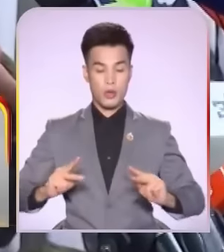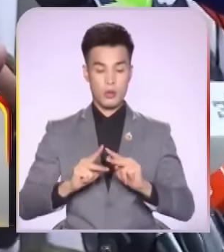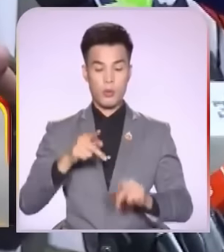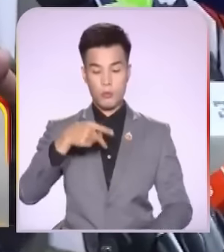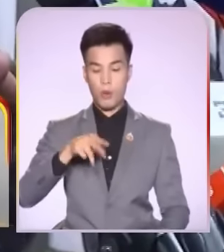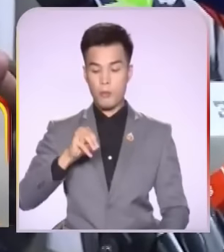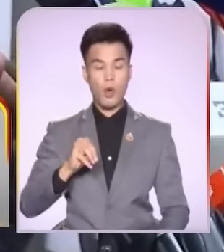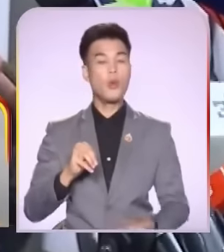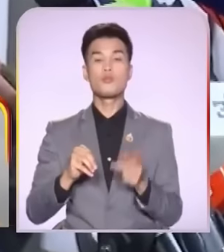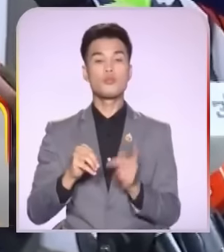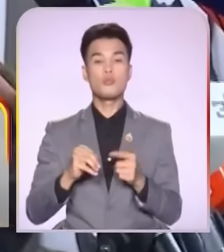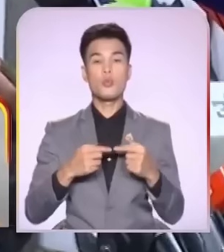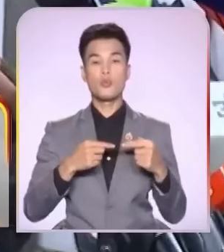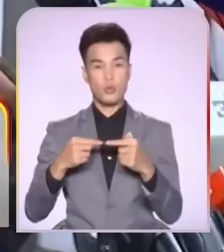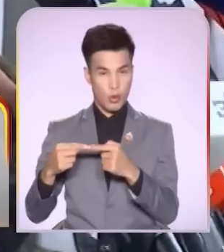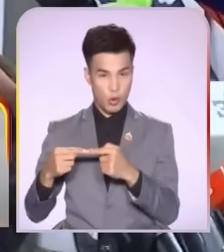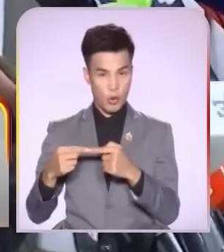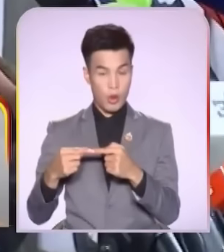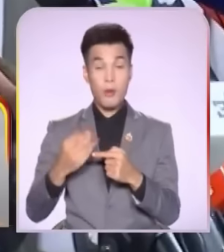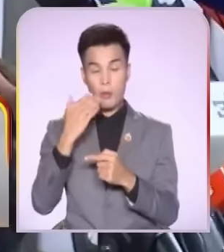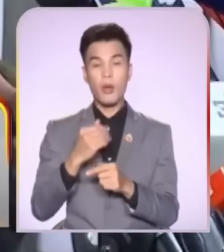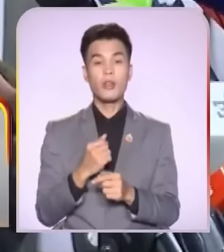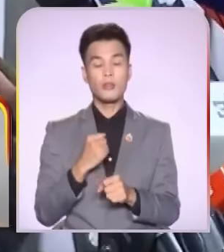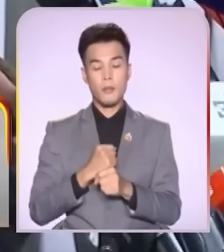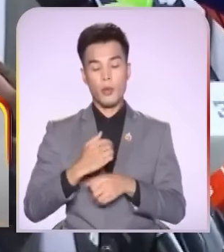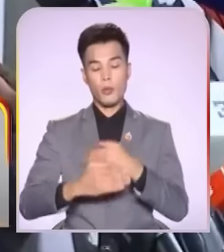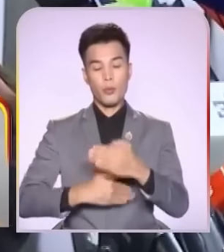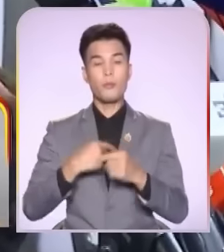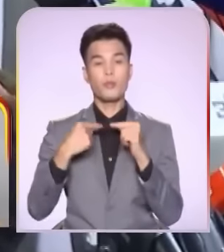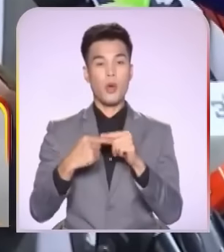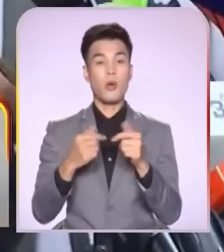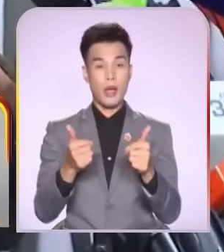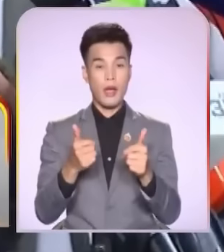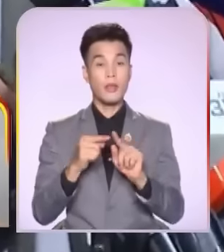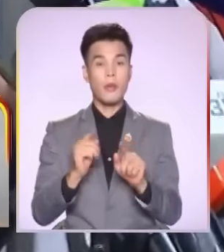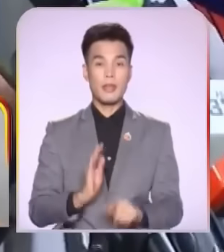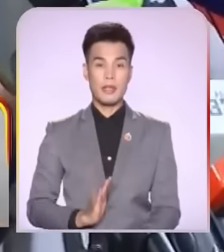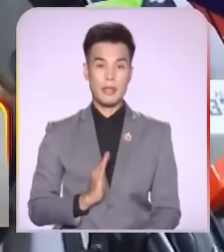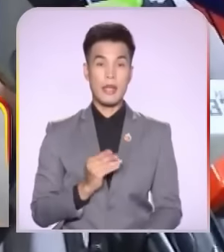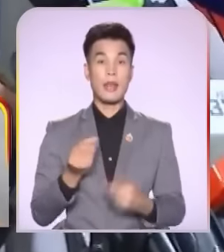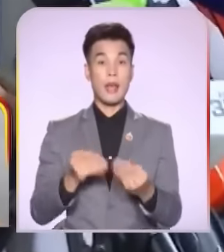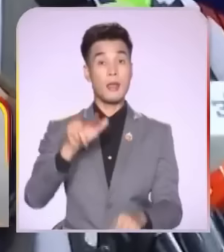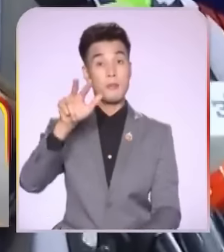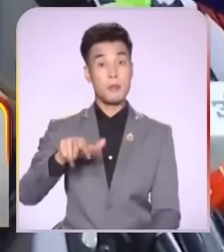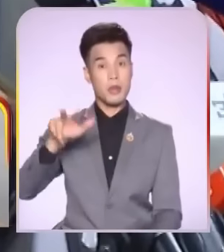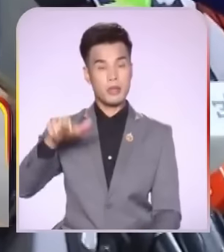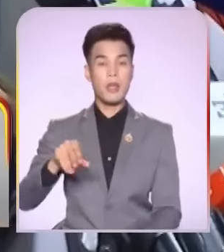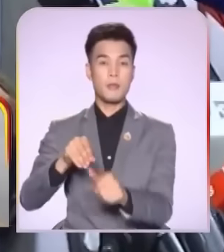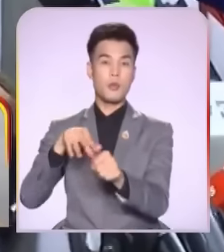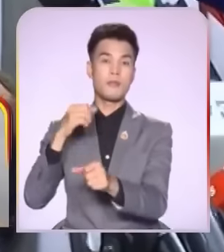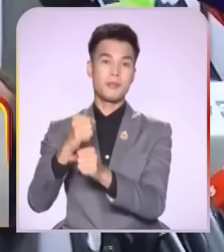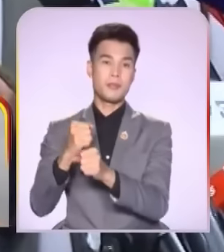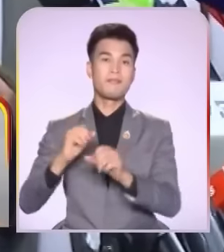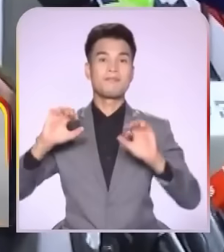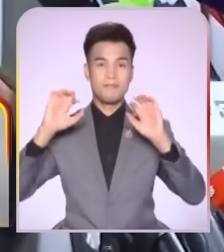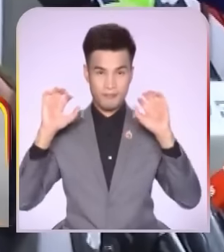ฒนาสังคมและความมั่นคงของมนุษย์นะคะเพื่อที่จะได้สานงานต่อด้วยแต่ยังไงก็ต้องให้เกียรติพรรคเพื่อไทยในฐานะที่เป็นแกนนำจัดตั้งรั